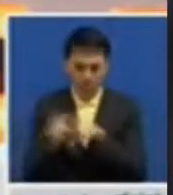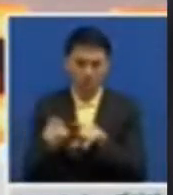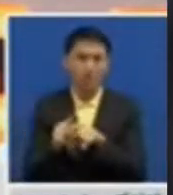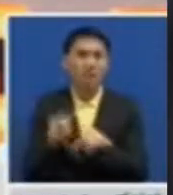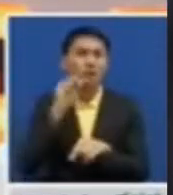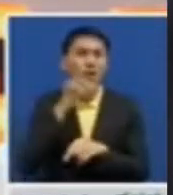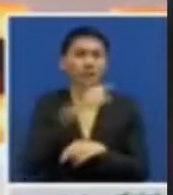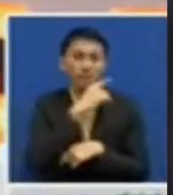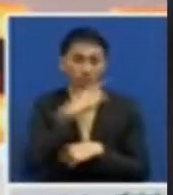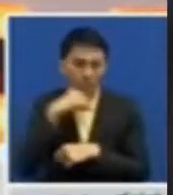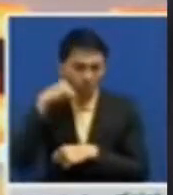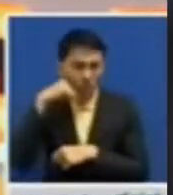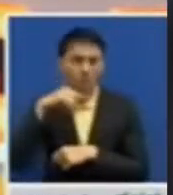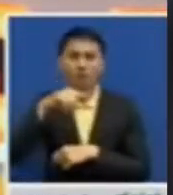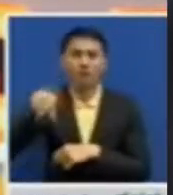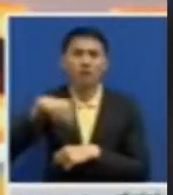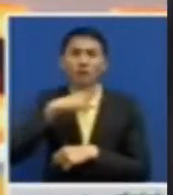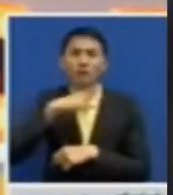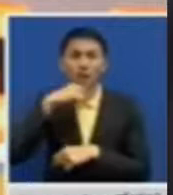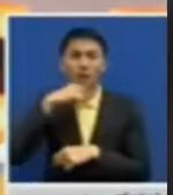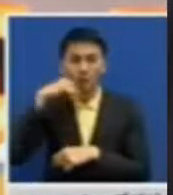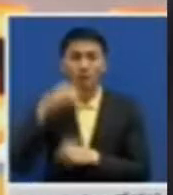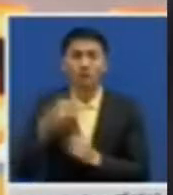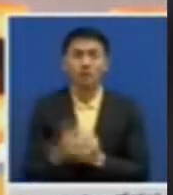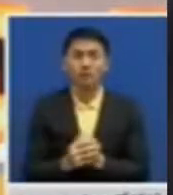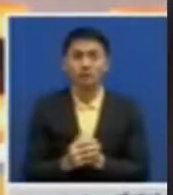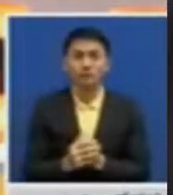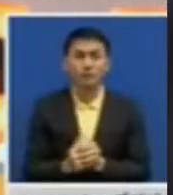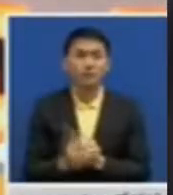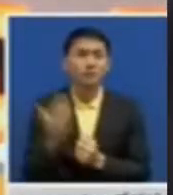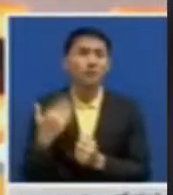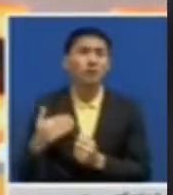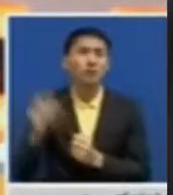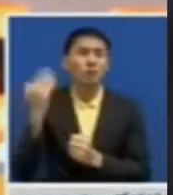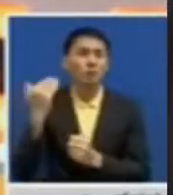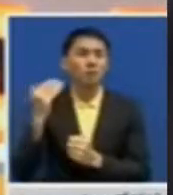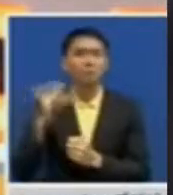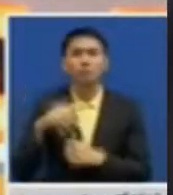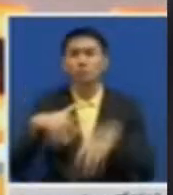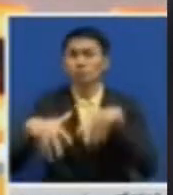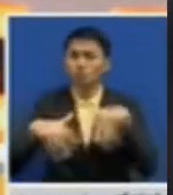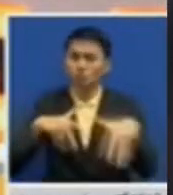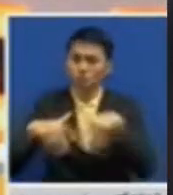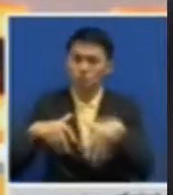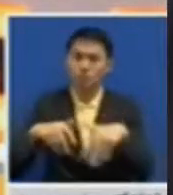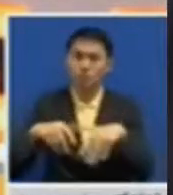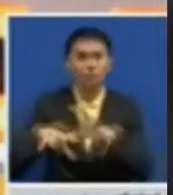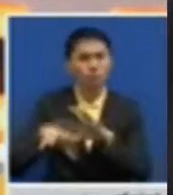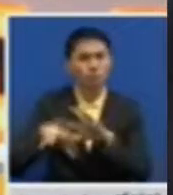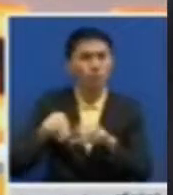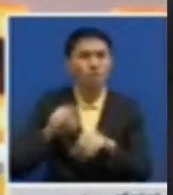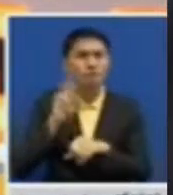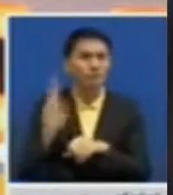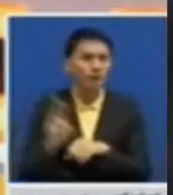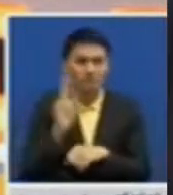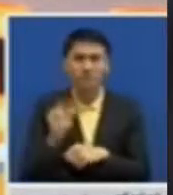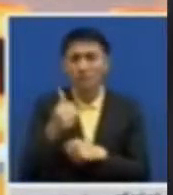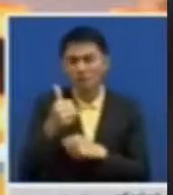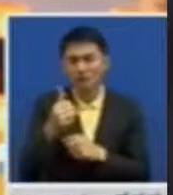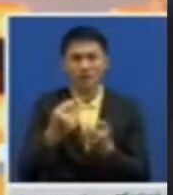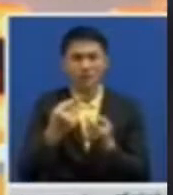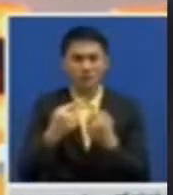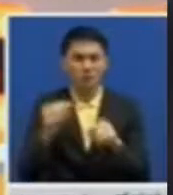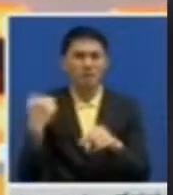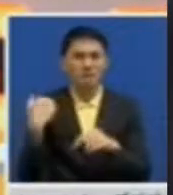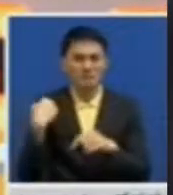ครับน้องน้ำแห่งนี้เดิมนะครับพี่น้องก็สามารถใช้น้ำได้พอสมควรแต่มีหน่วยงานหนึ่งนะครับ